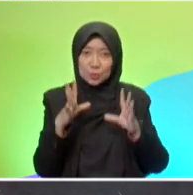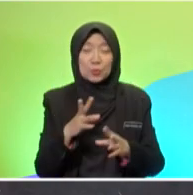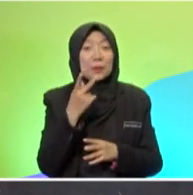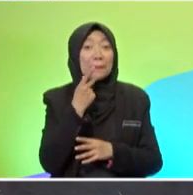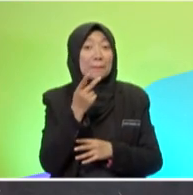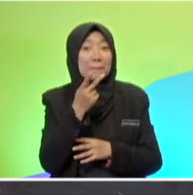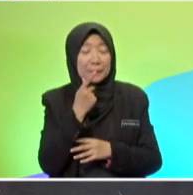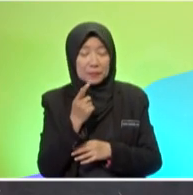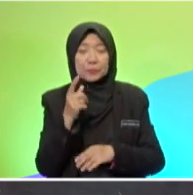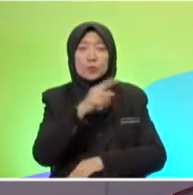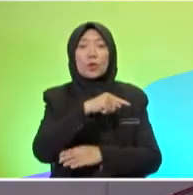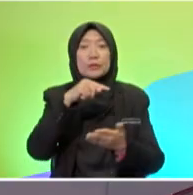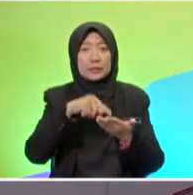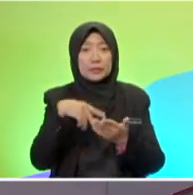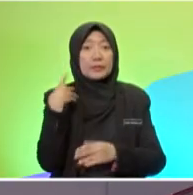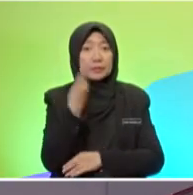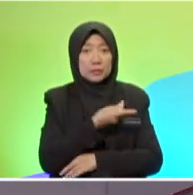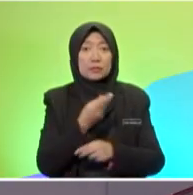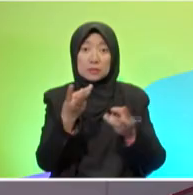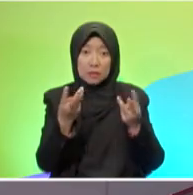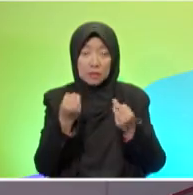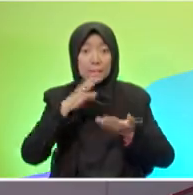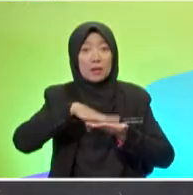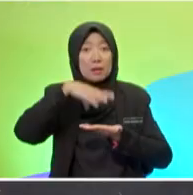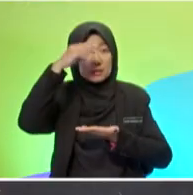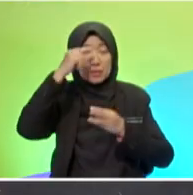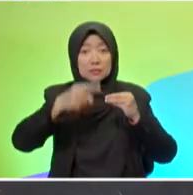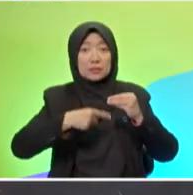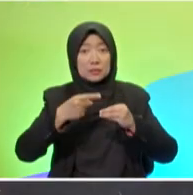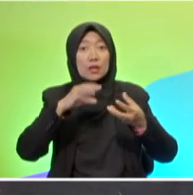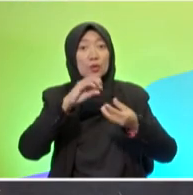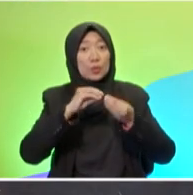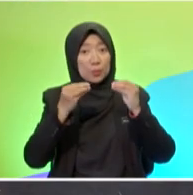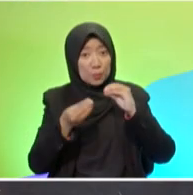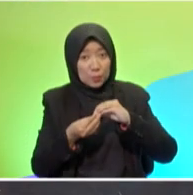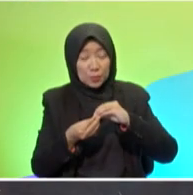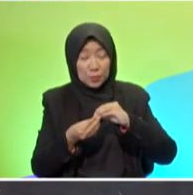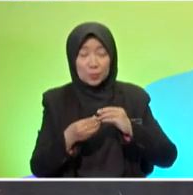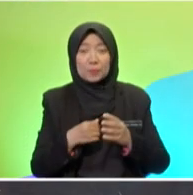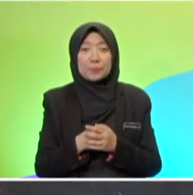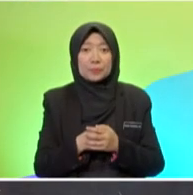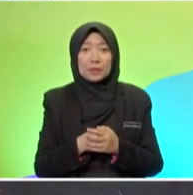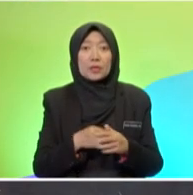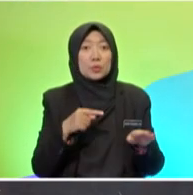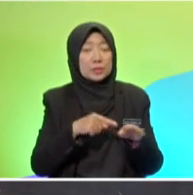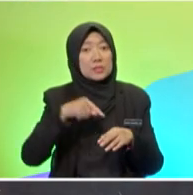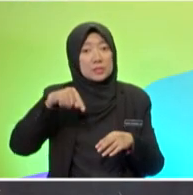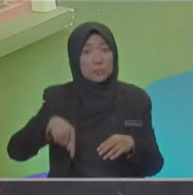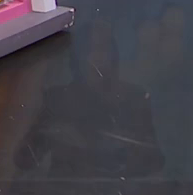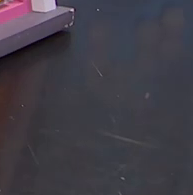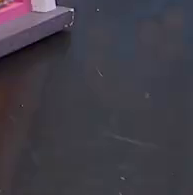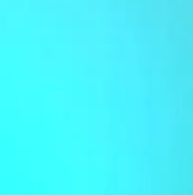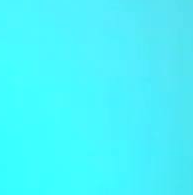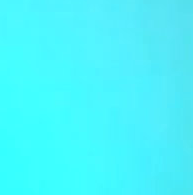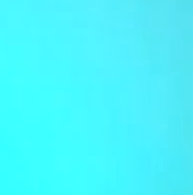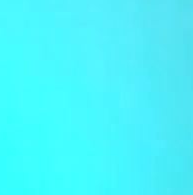Cikgu? Betul. Hari ini kita nak belajar tentang nombor. Baiklah. Dan tak lupa juga, terus serta di studio, kita ada Cikgu Juru Bahasa